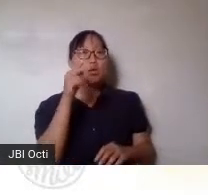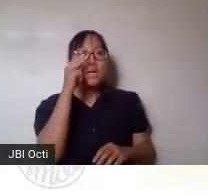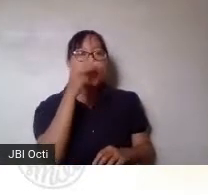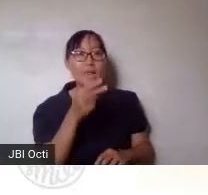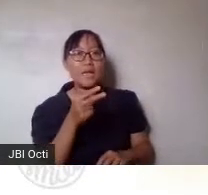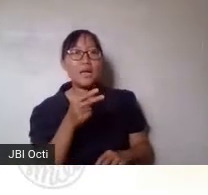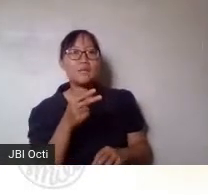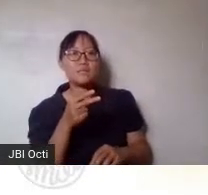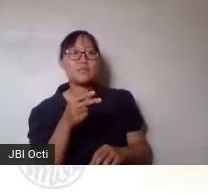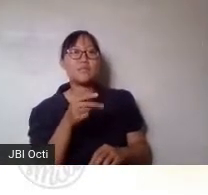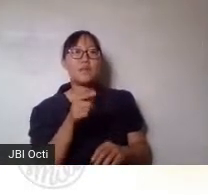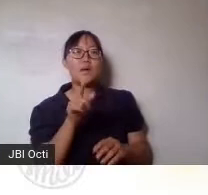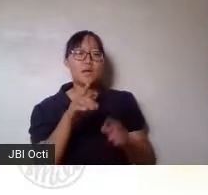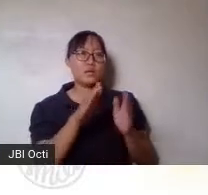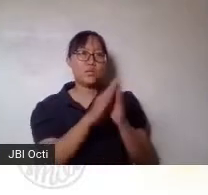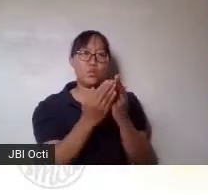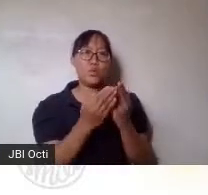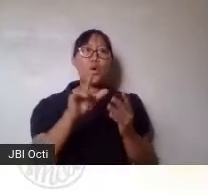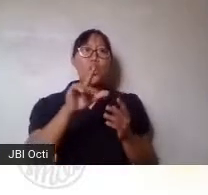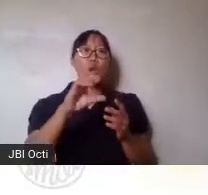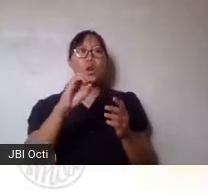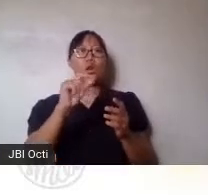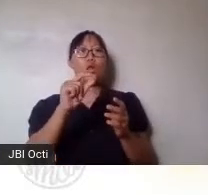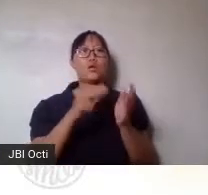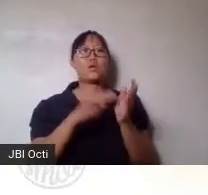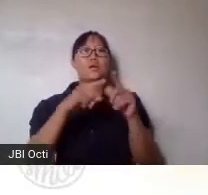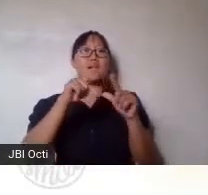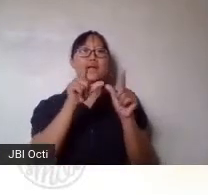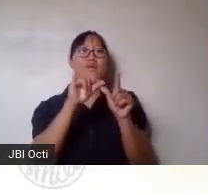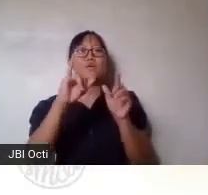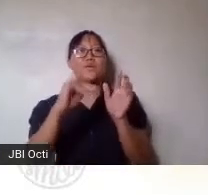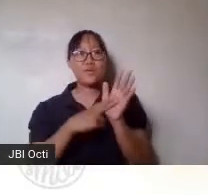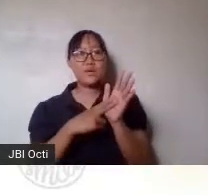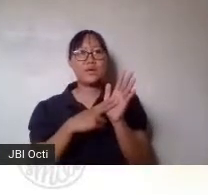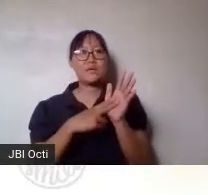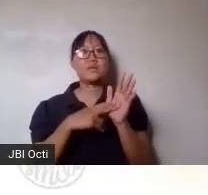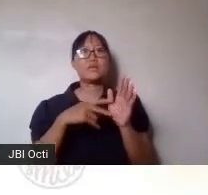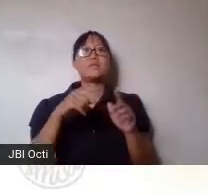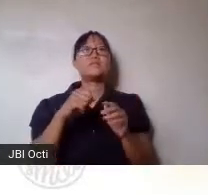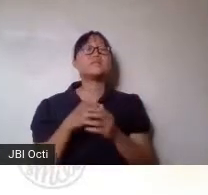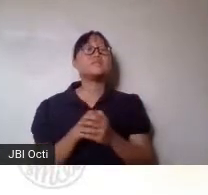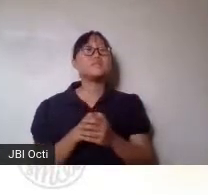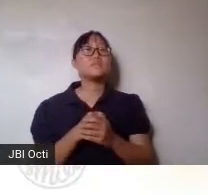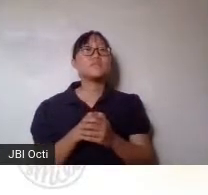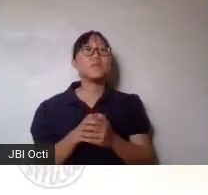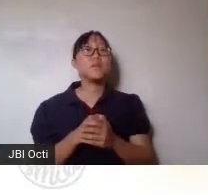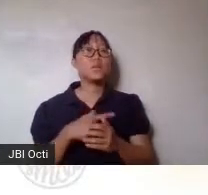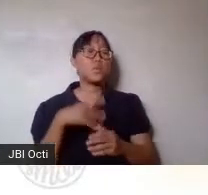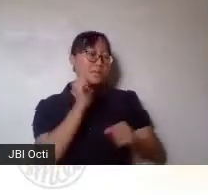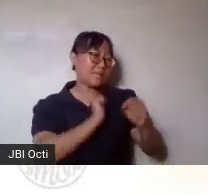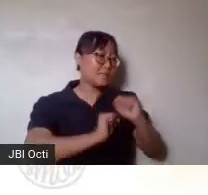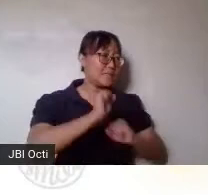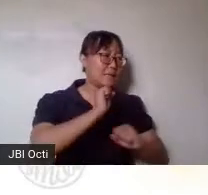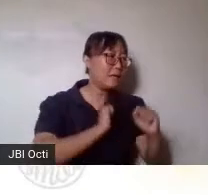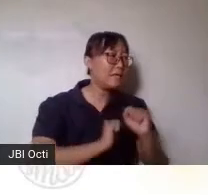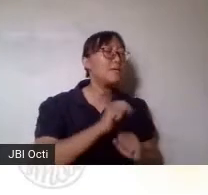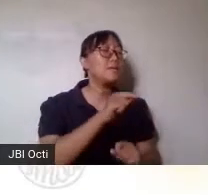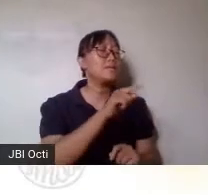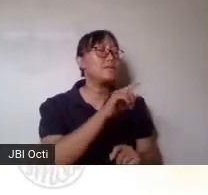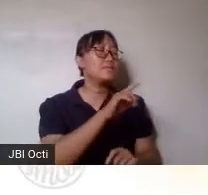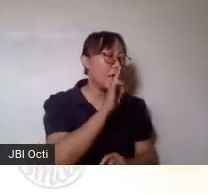autisme namanya Lorna Wing dan Gold, perilaku tidak diam yang tidak mengeksplor ini disebutnya sebagai active but